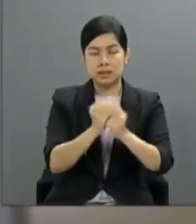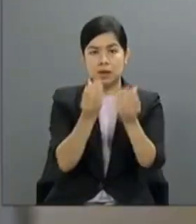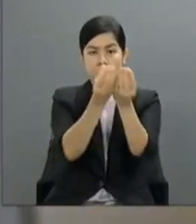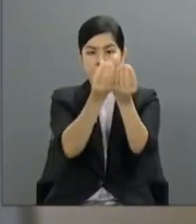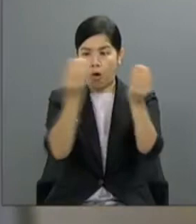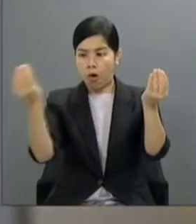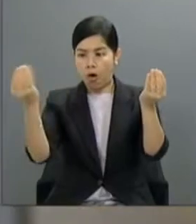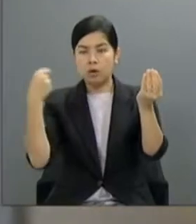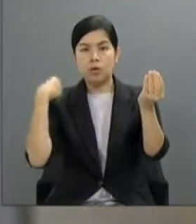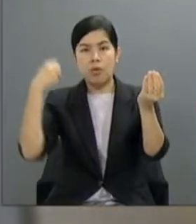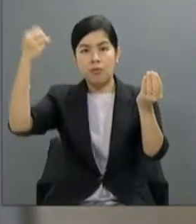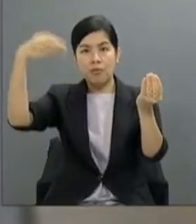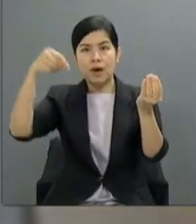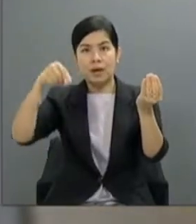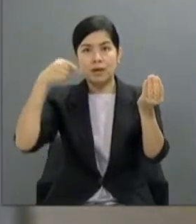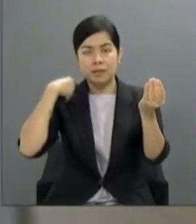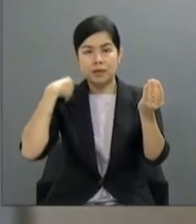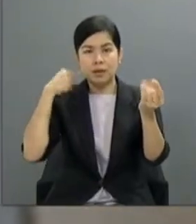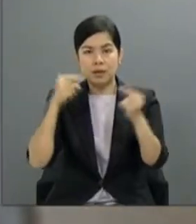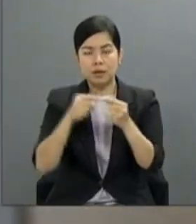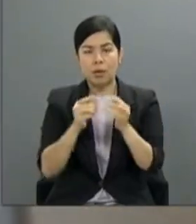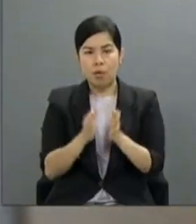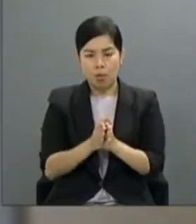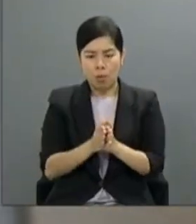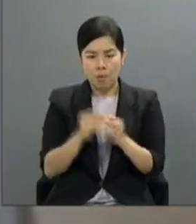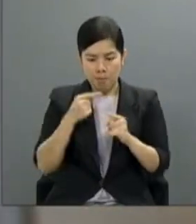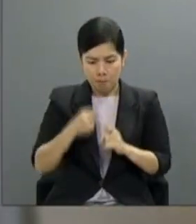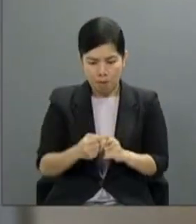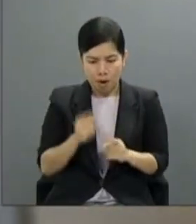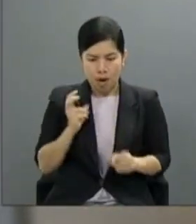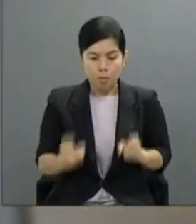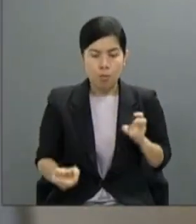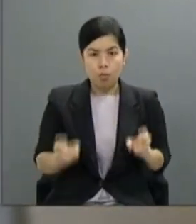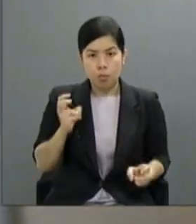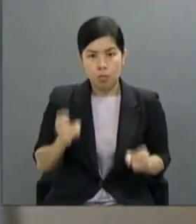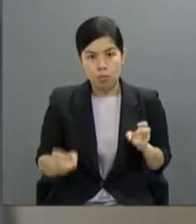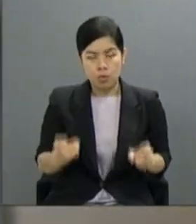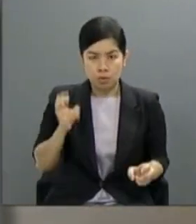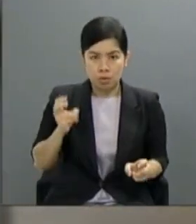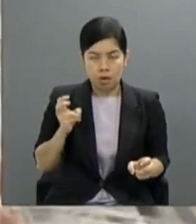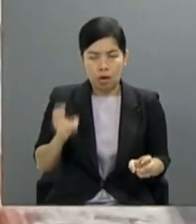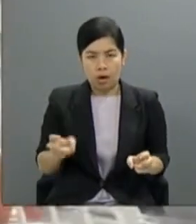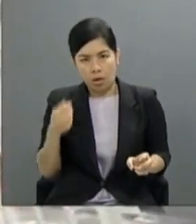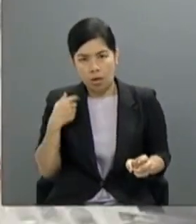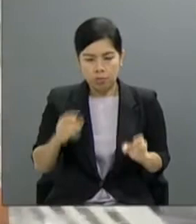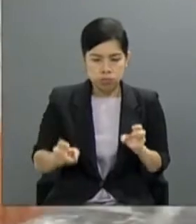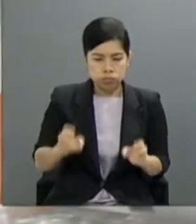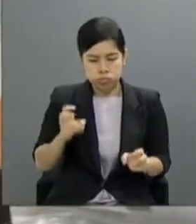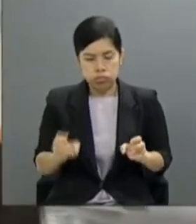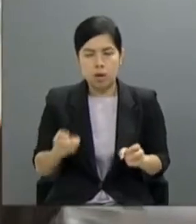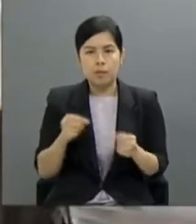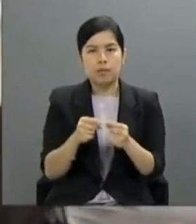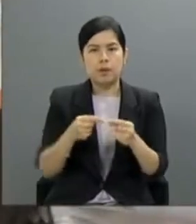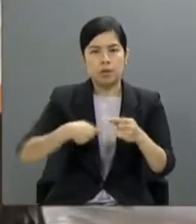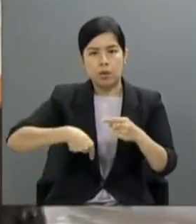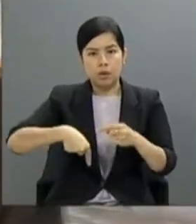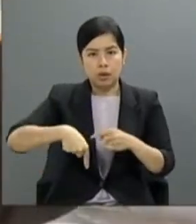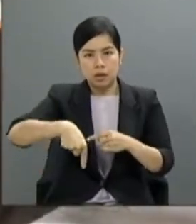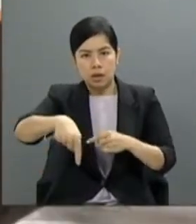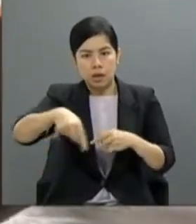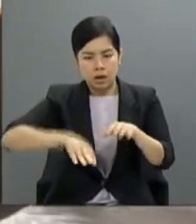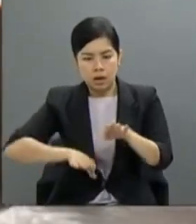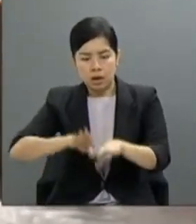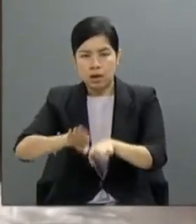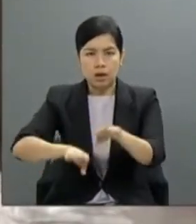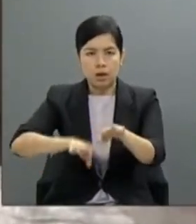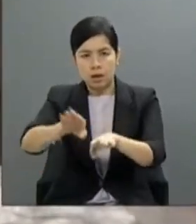แล้วก็ค่อยๆเดินเข้าไปในตามทางเดินโรงพยาบาลเข้าไปทำอะไรพวกนี้ซึ่งก็ฆ่าเชื้อโรคได้ดี ผู้เชี่ยวชาญระบุว่าตามประเทศนำหุ่นย